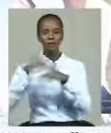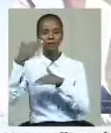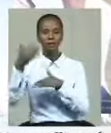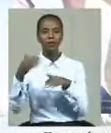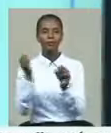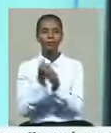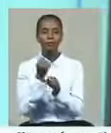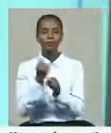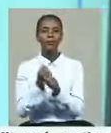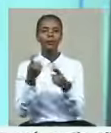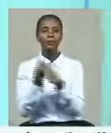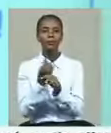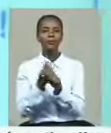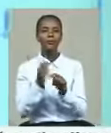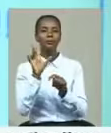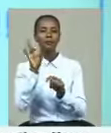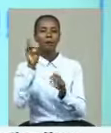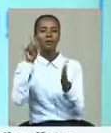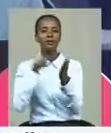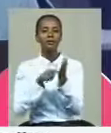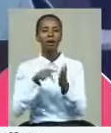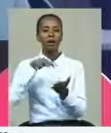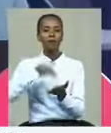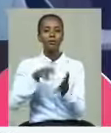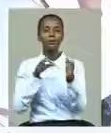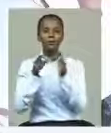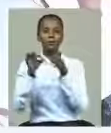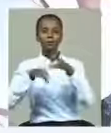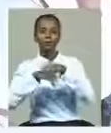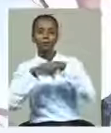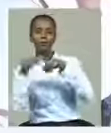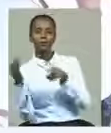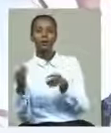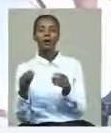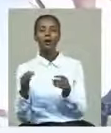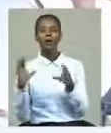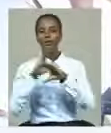በሚሰሯቸው ተግባራት ባለ 7 ነጥብ የአቋም መግለጫ በማውጣትም አጠናቀዋል።